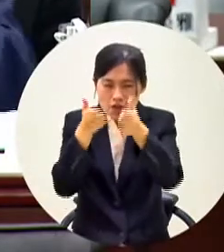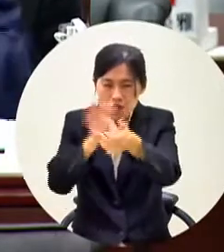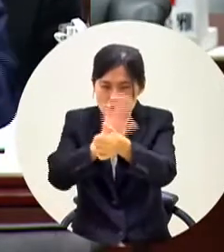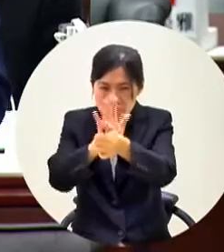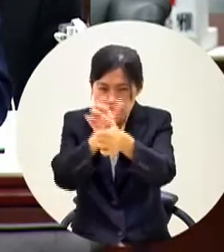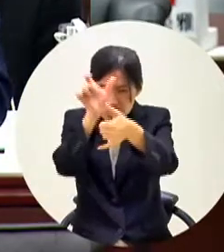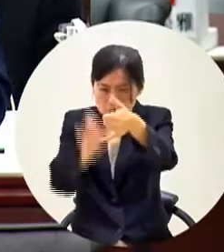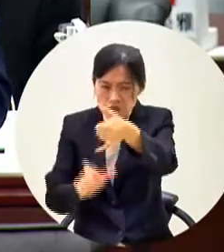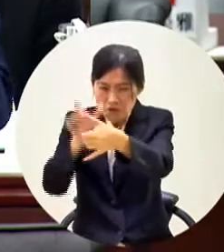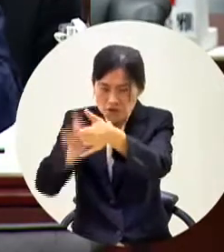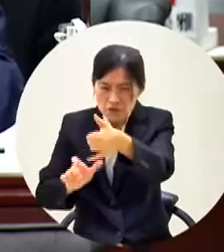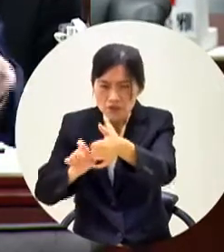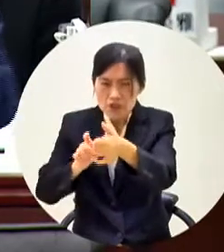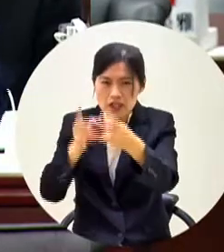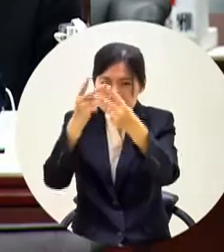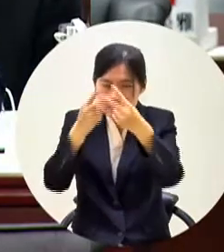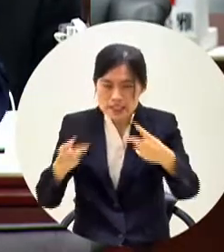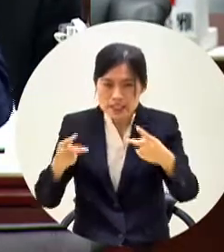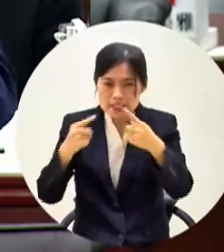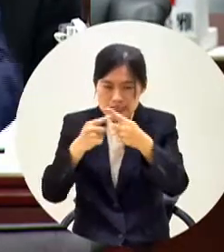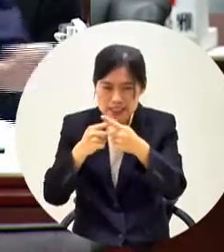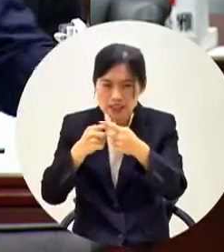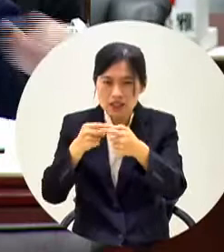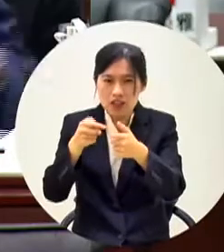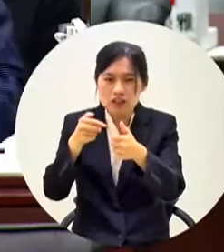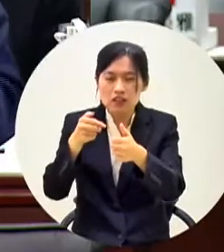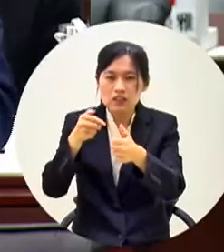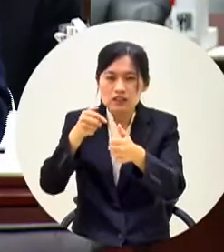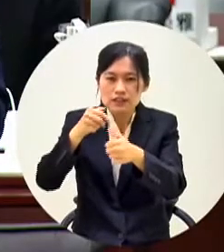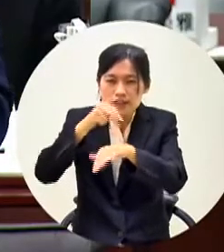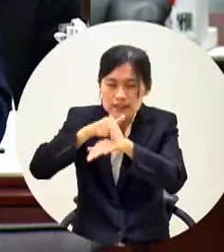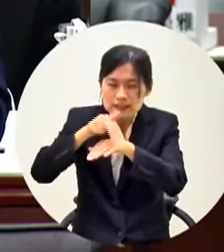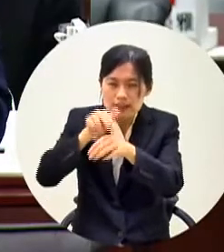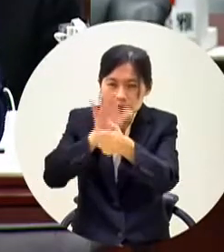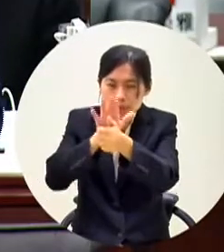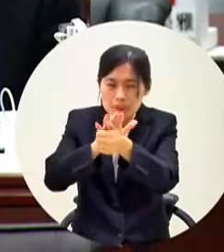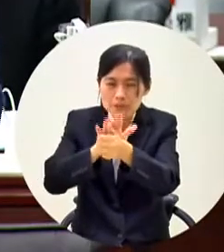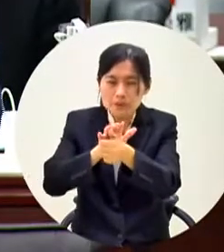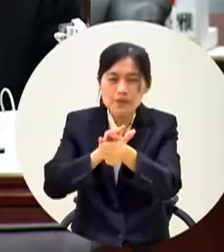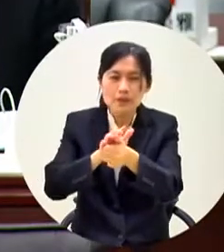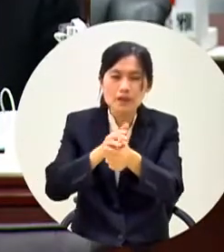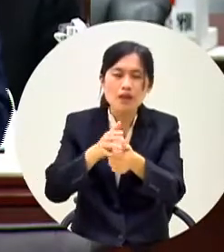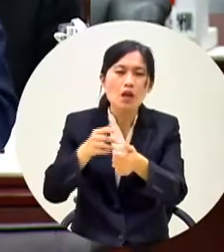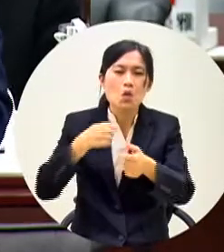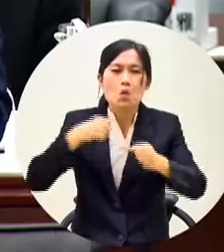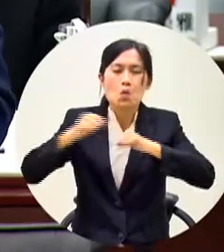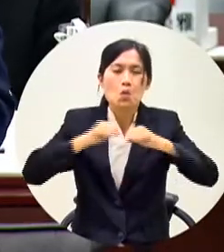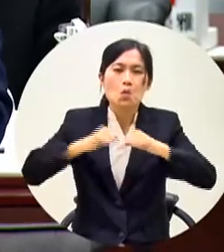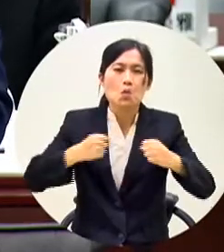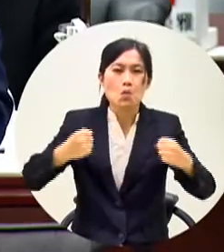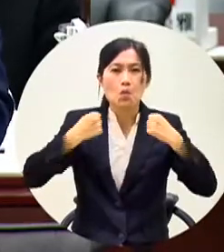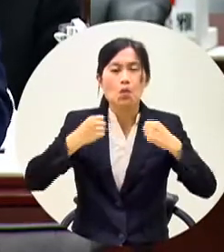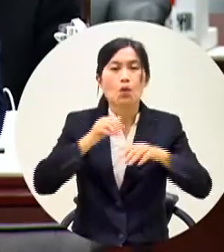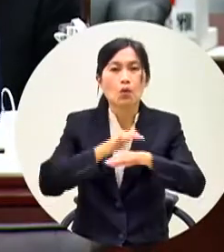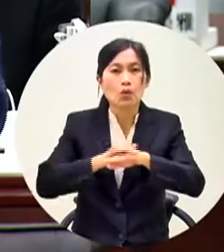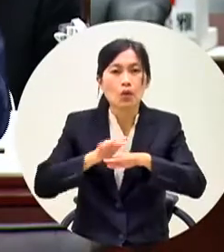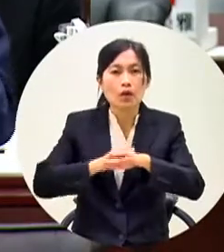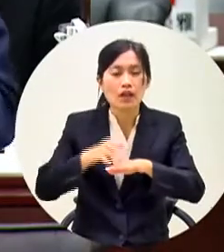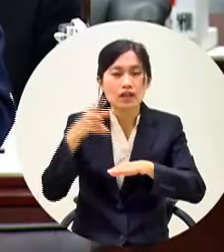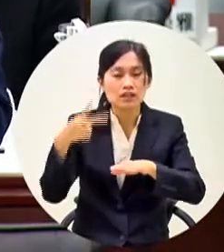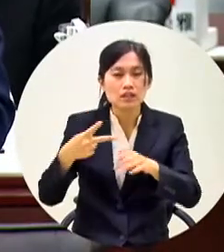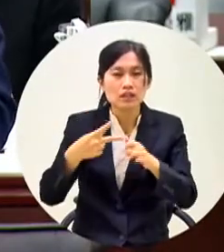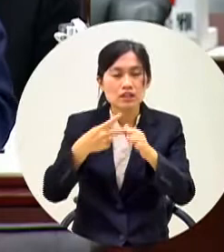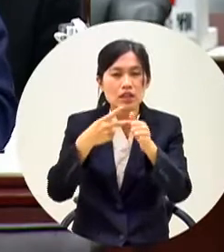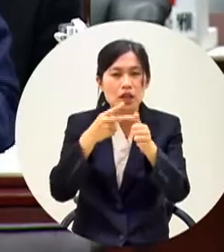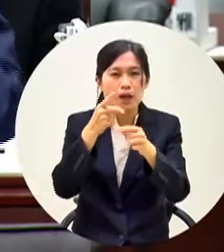它更有竞争力，我们才能够摆脱我们在价格上的一些竞争。第二就是咱的半导体的